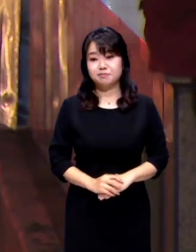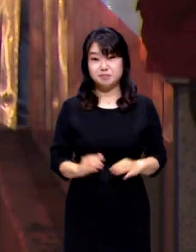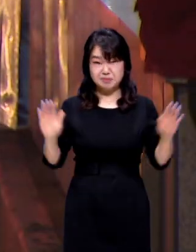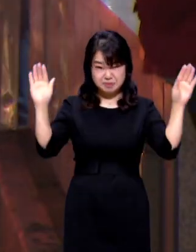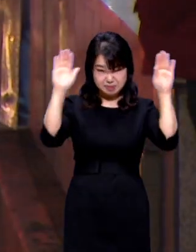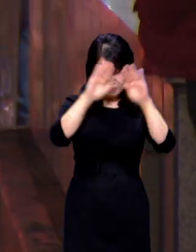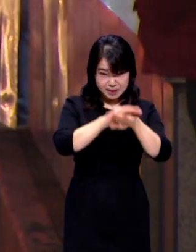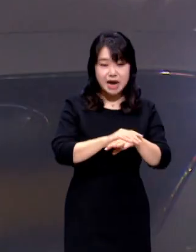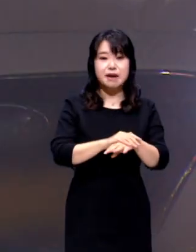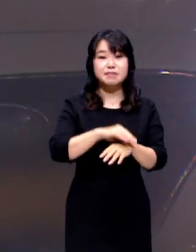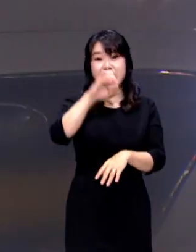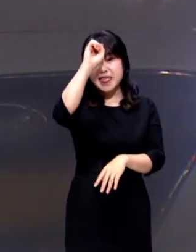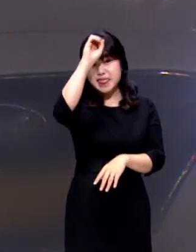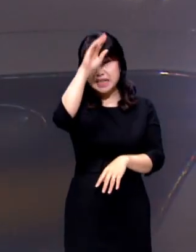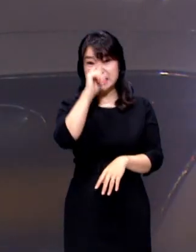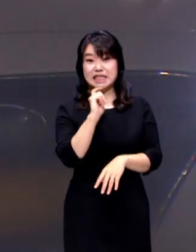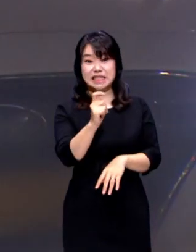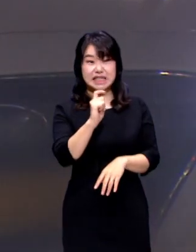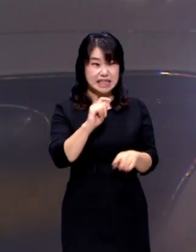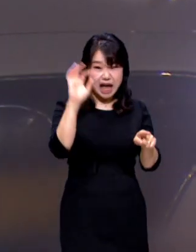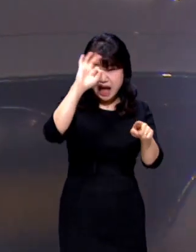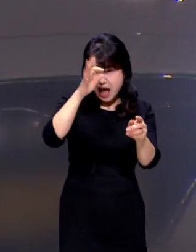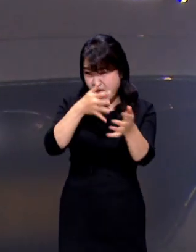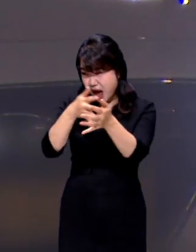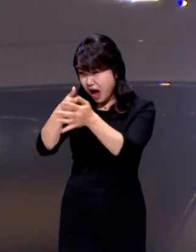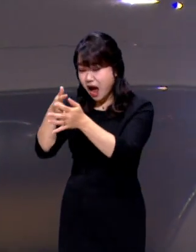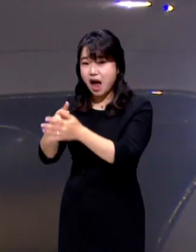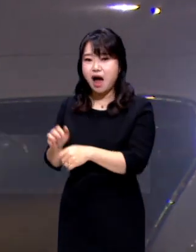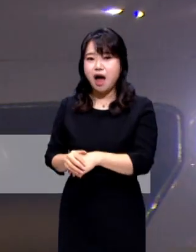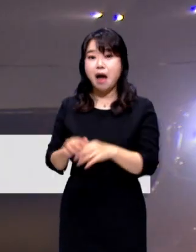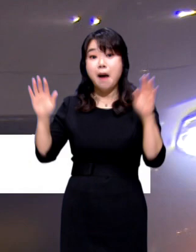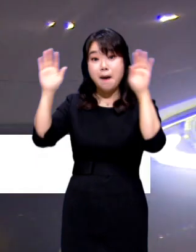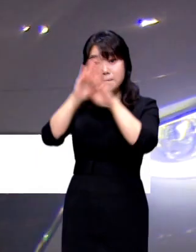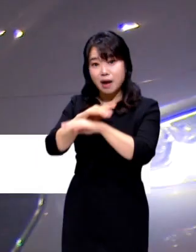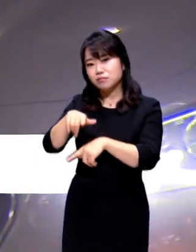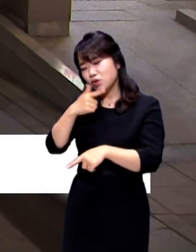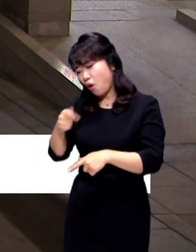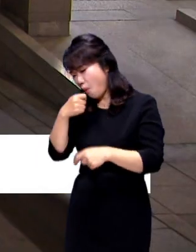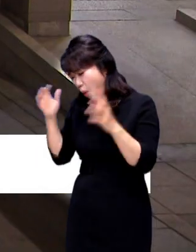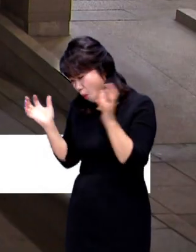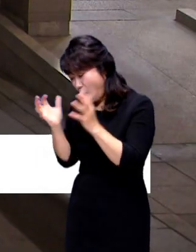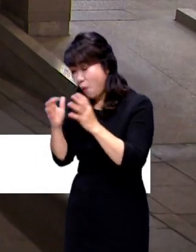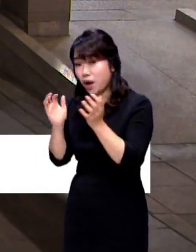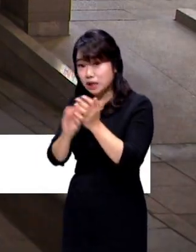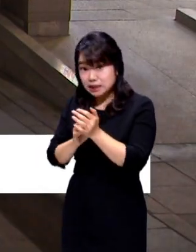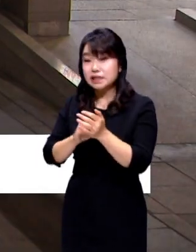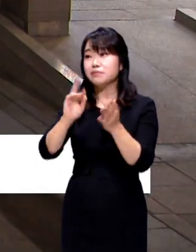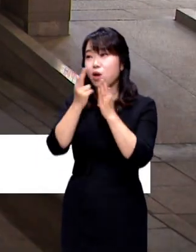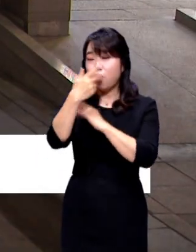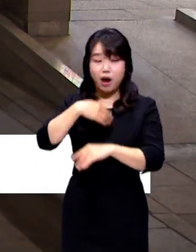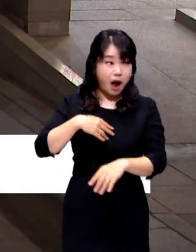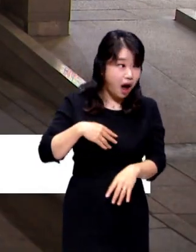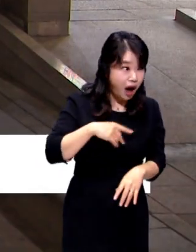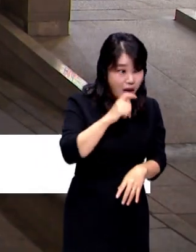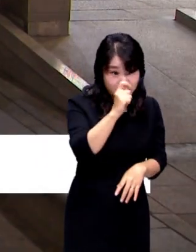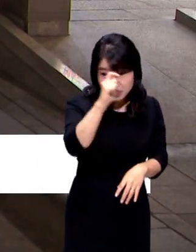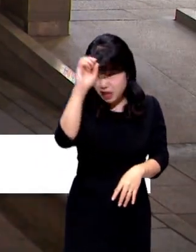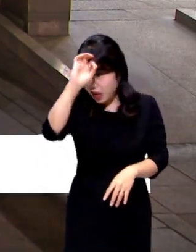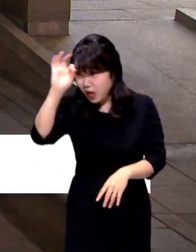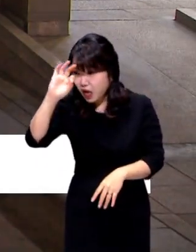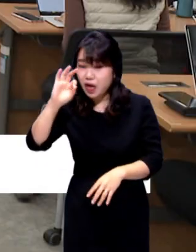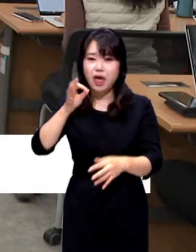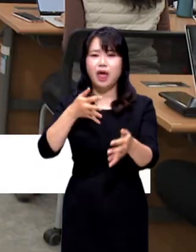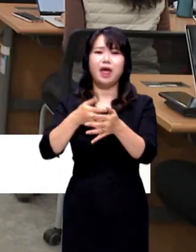밤이 되면 잡기 힘들어지는 서울의 택시. 모임이 늘어나는 연말 연시에는 하늘의 별 따기가 될 걸로